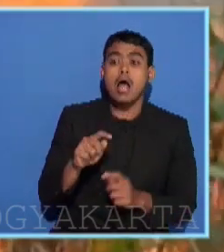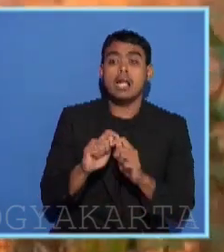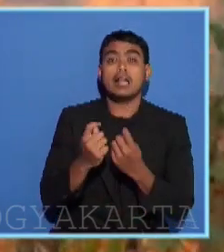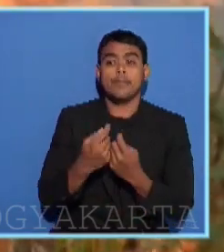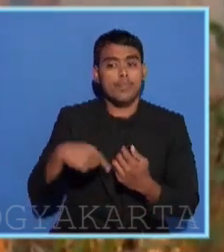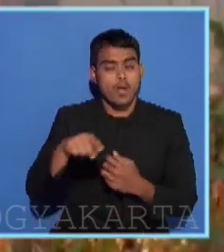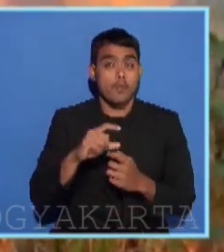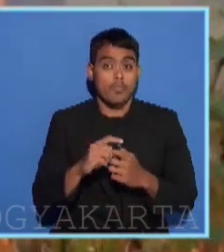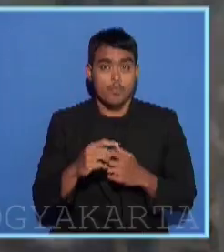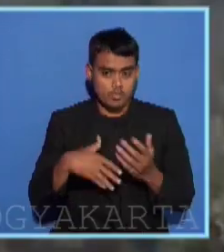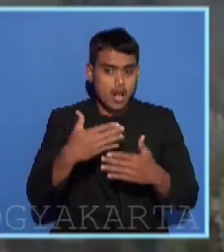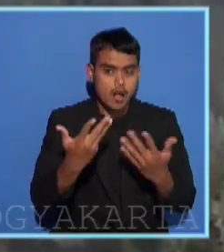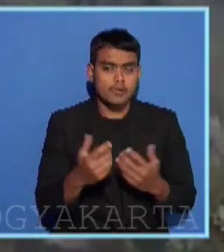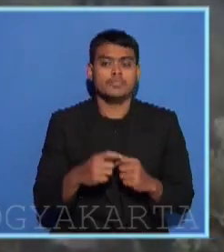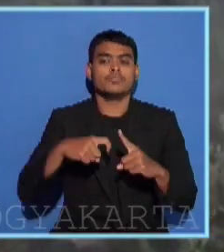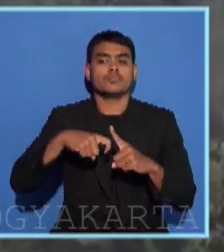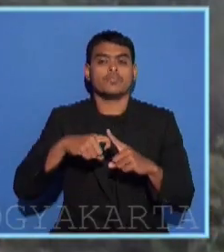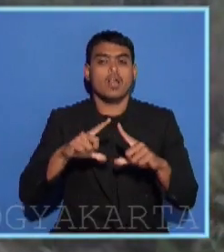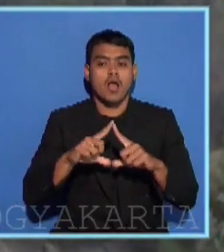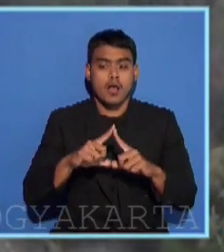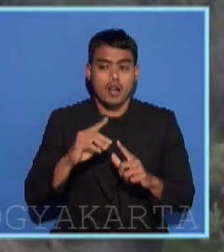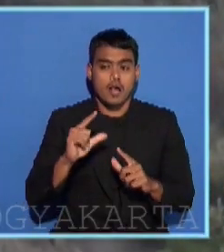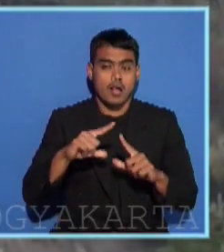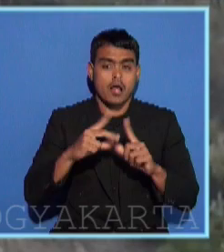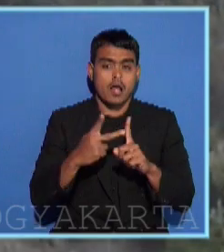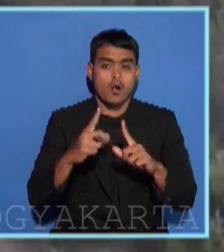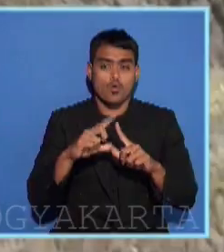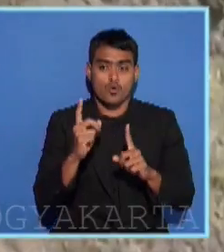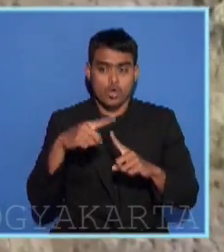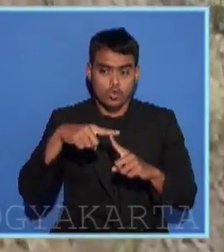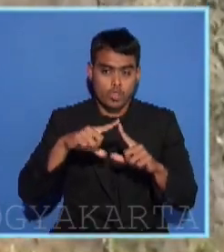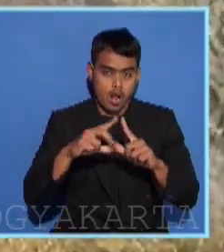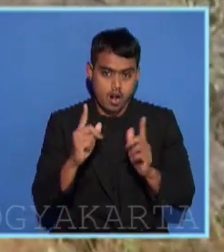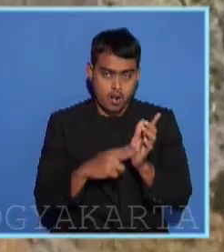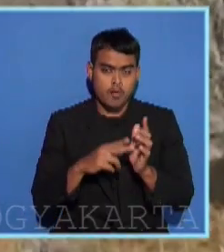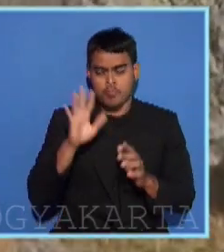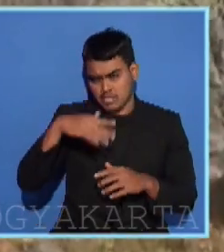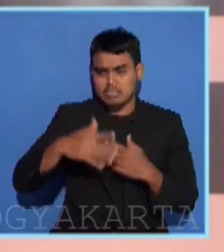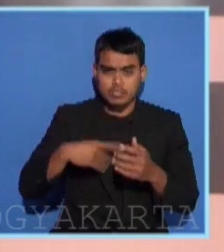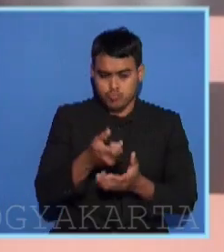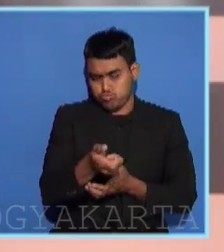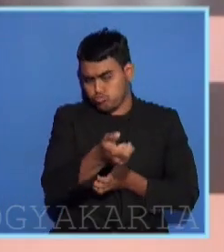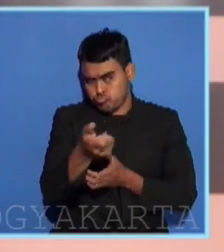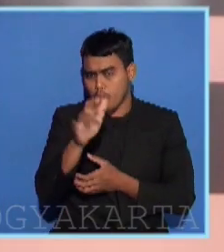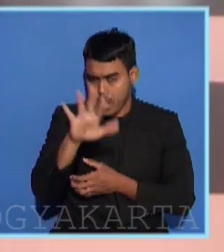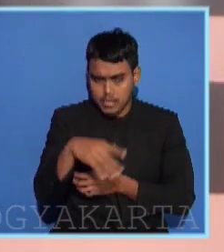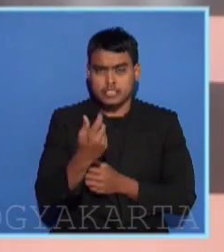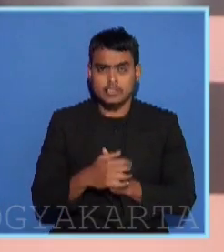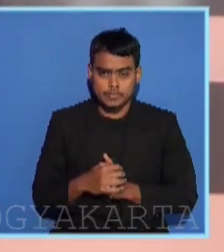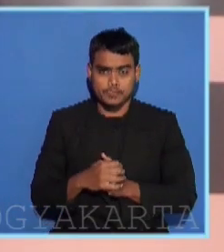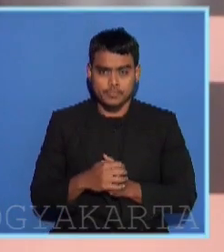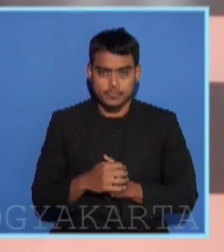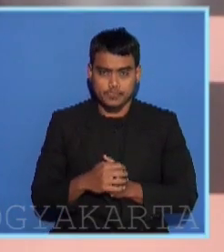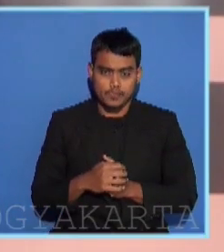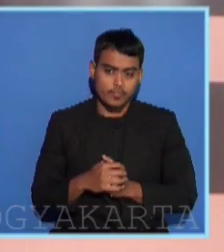penanganan karhutla Kabupaten Magelang terus melakukan pemadaman demikian Diana di TVRI Yogyakarta melaporkan puluhan